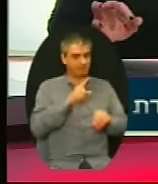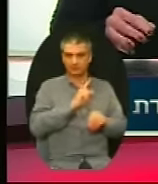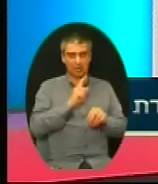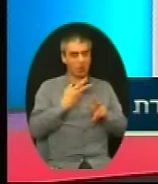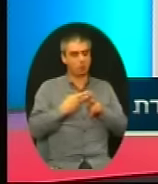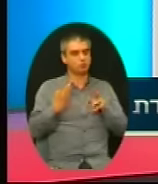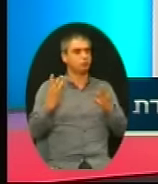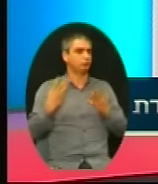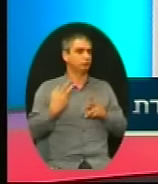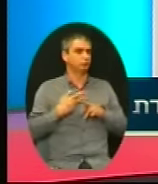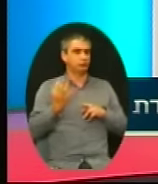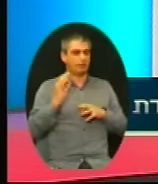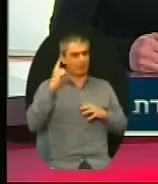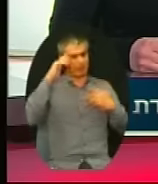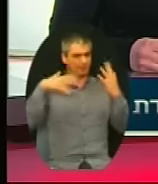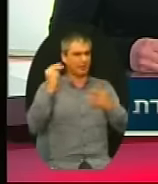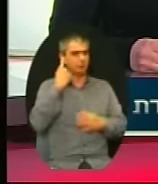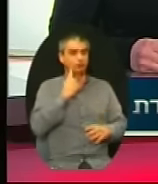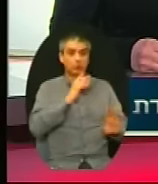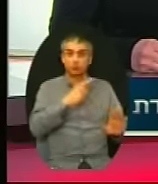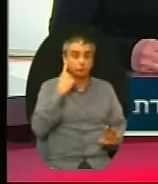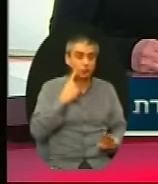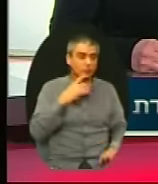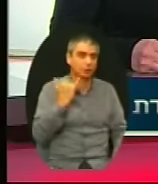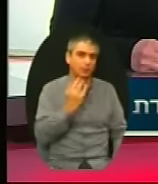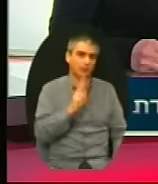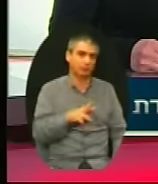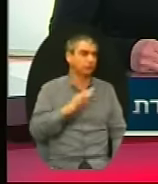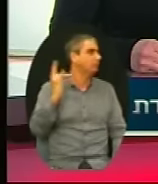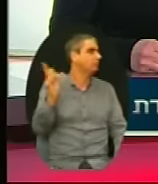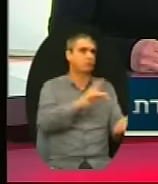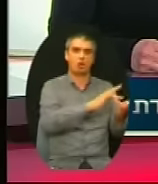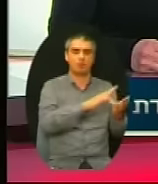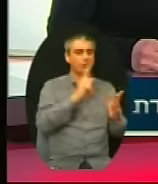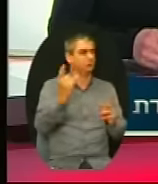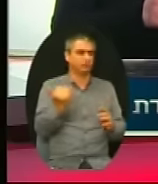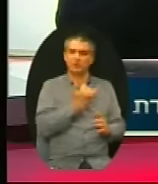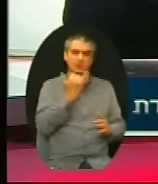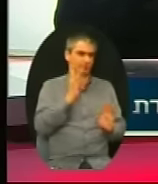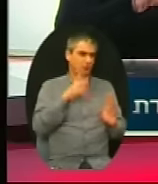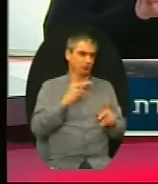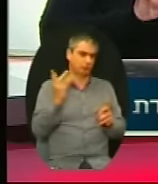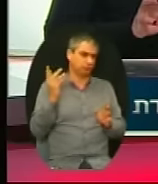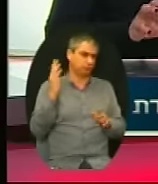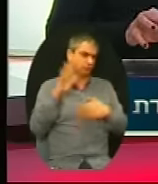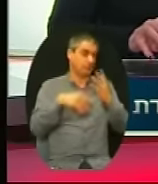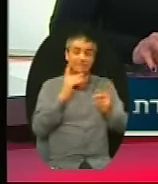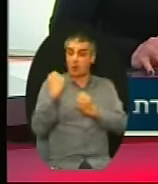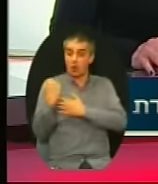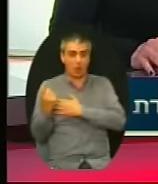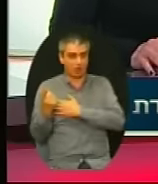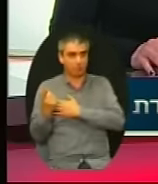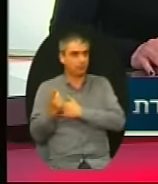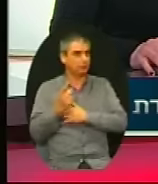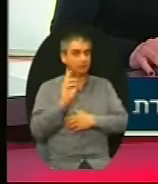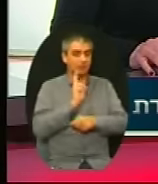שיטה מושלמת, ואגב, לא צריך לבלבל את זה עם שחיתות. שחיתות יש תמיד ותהיה בכל מקום, והיא מועדת, תמיד יש מועדות לפורנות, איפה שיש כוח, ואת זה